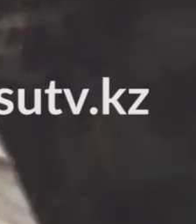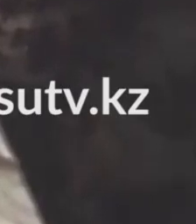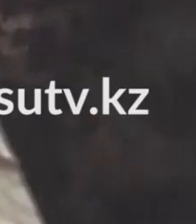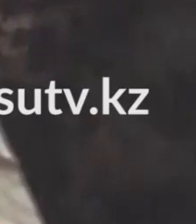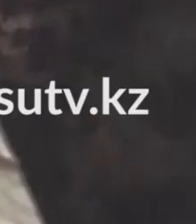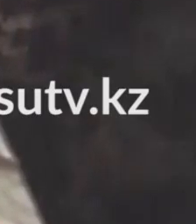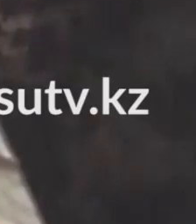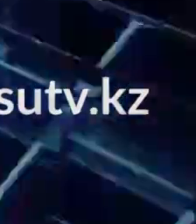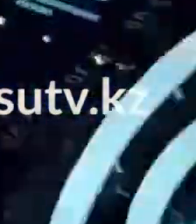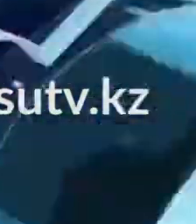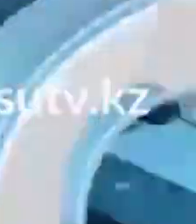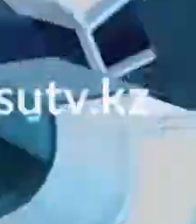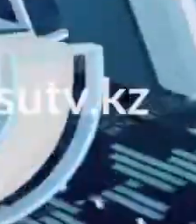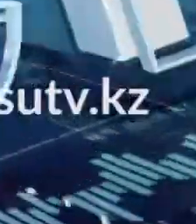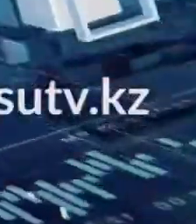ЖИТСУ.